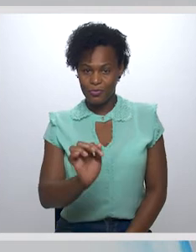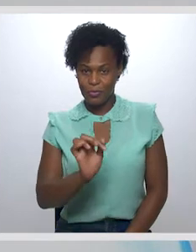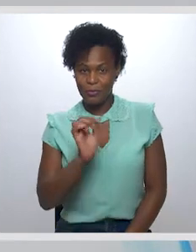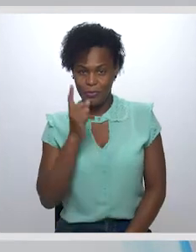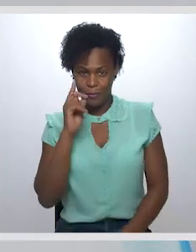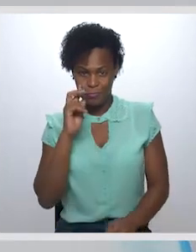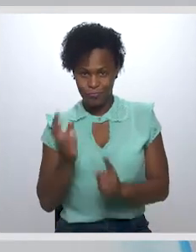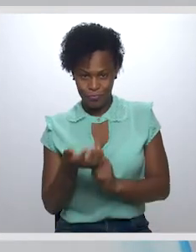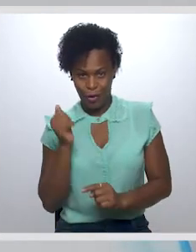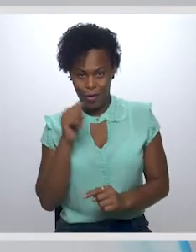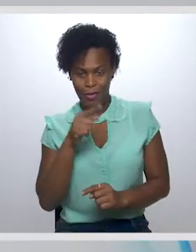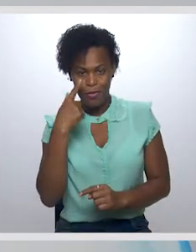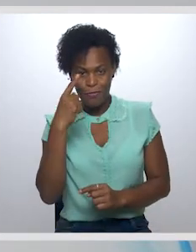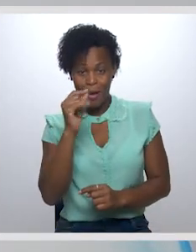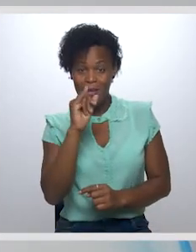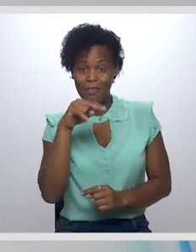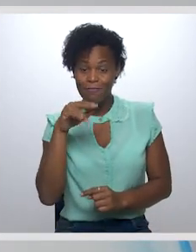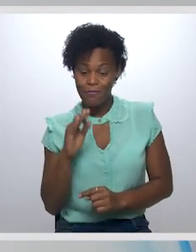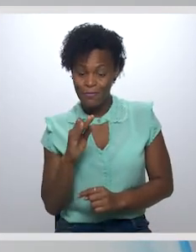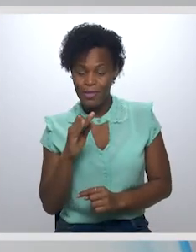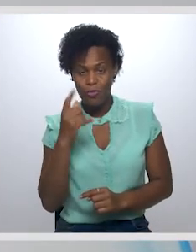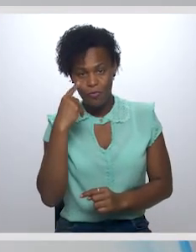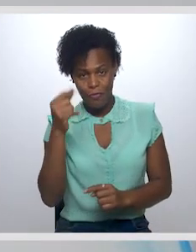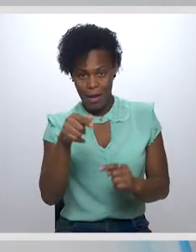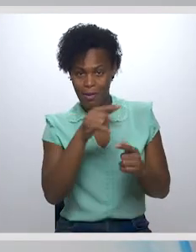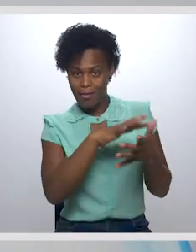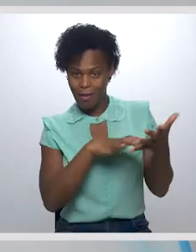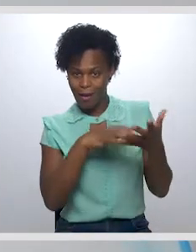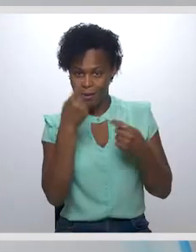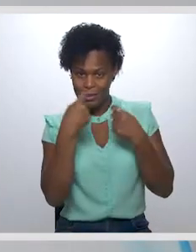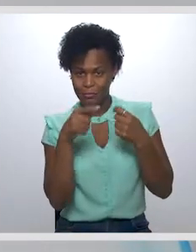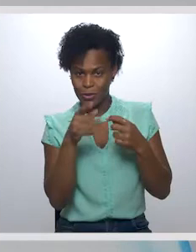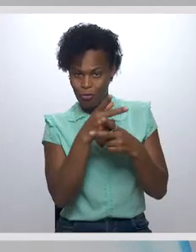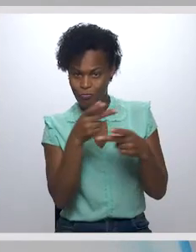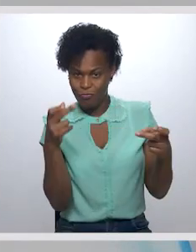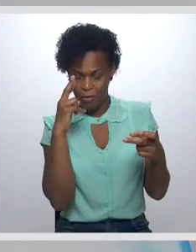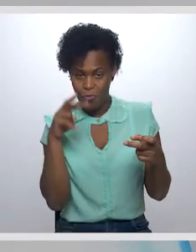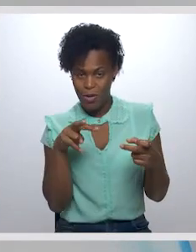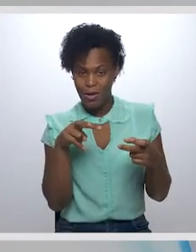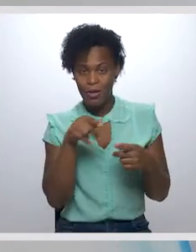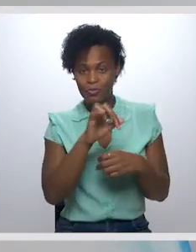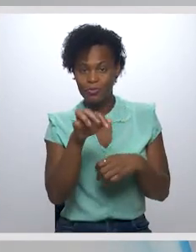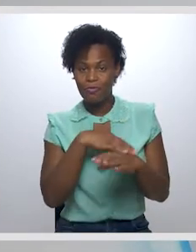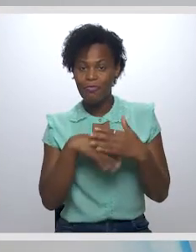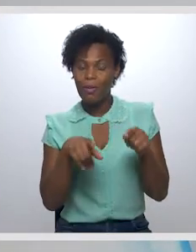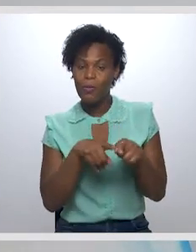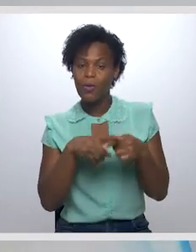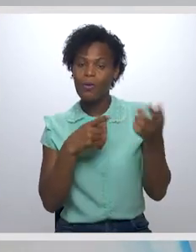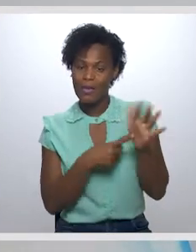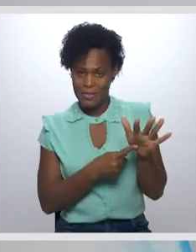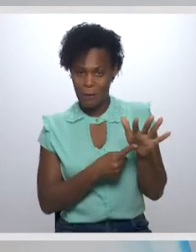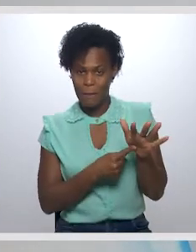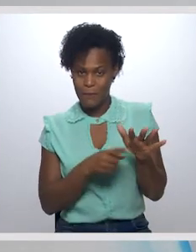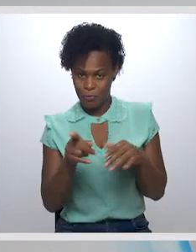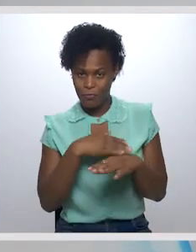vous avez pu trouver l'infinitif, les verbes présents dans les expressions. Vous avez fait comme dans